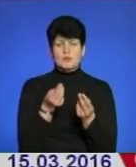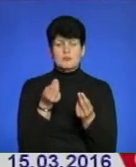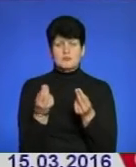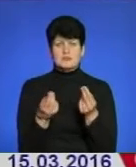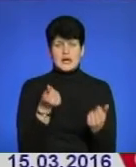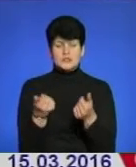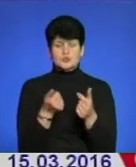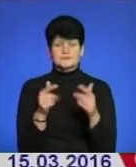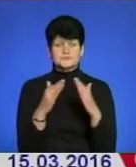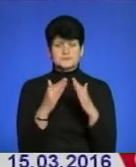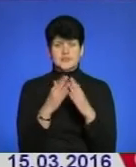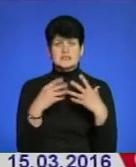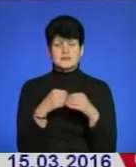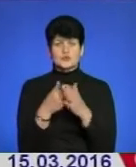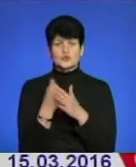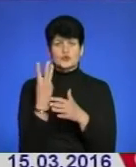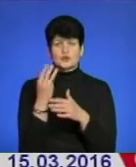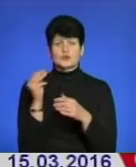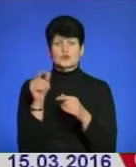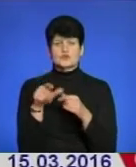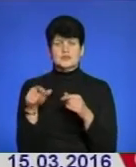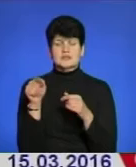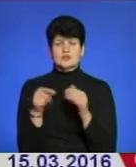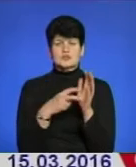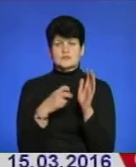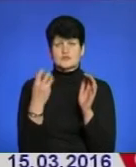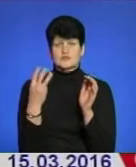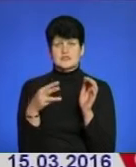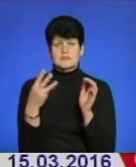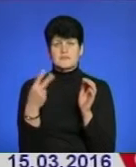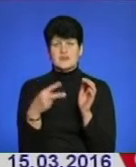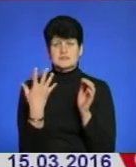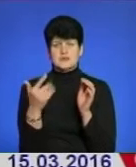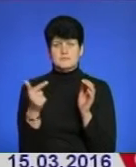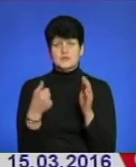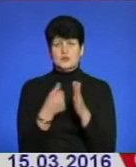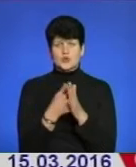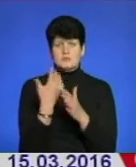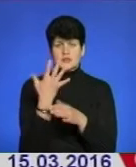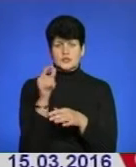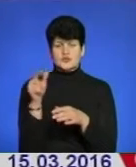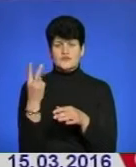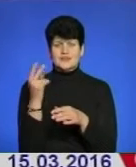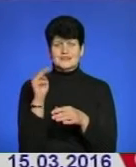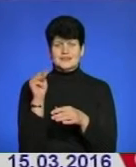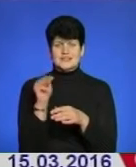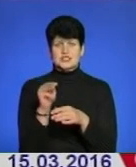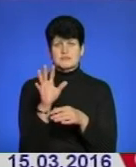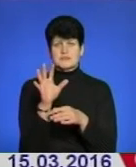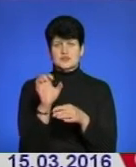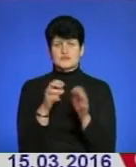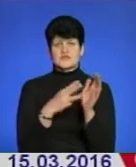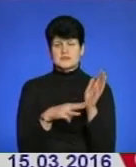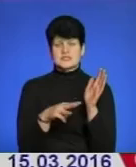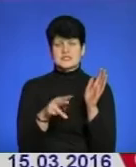у яких є до 3 чоловік – 1725 гривень, сім'ям, у яких до 5 осіб – 2587